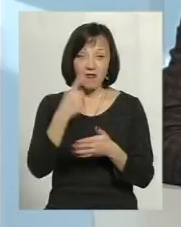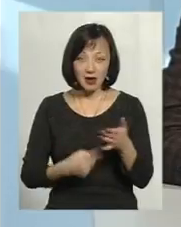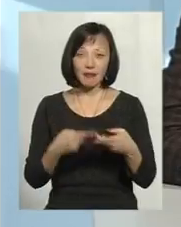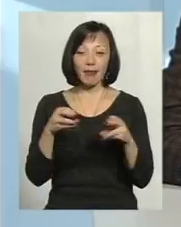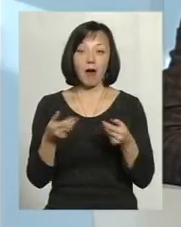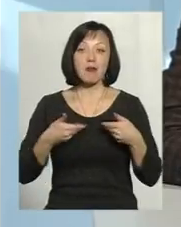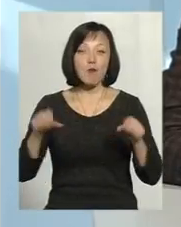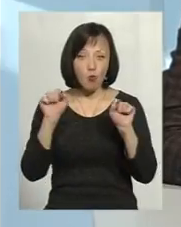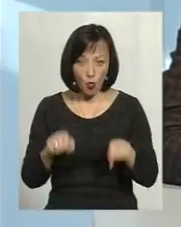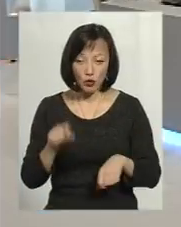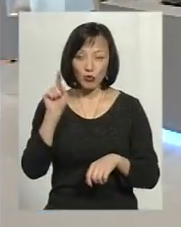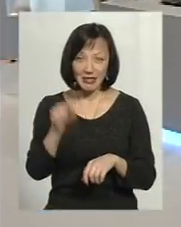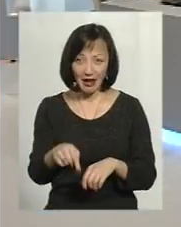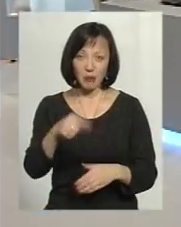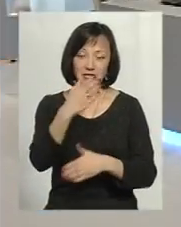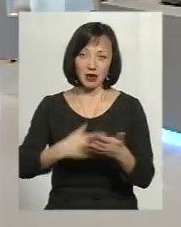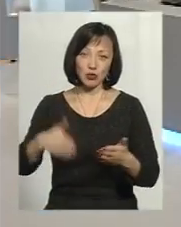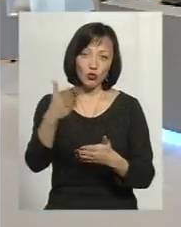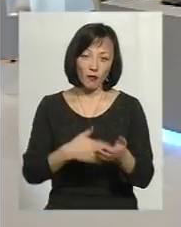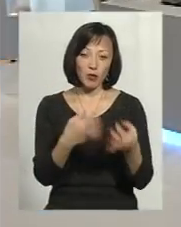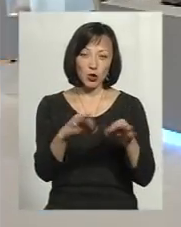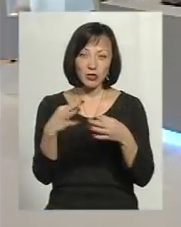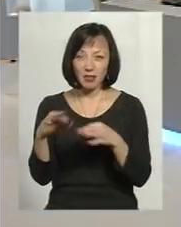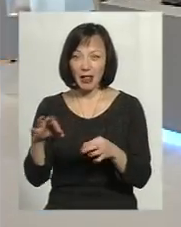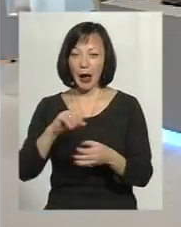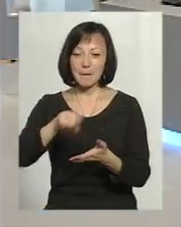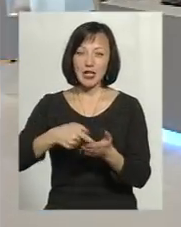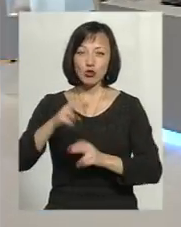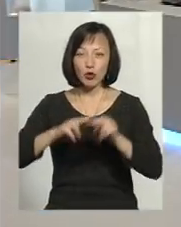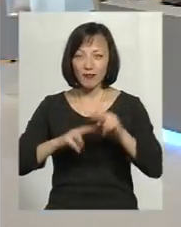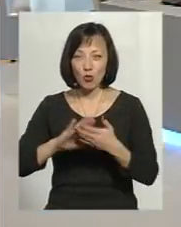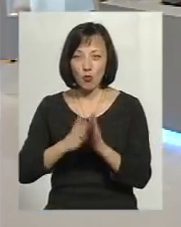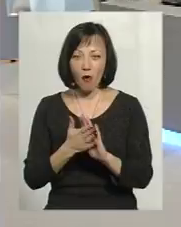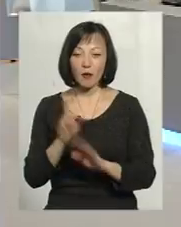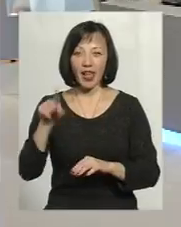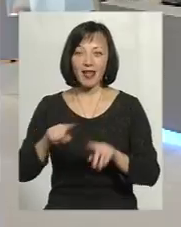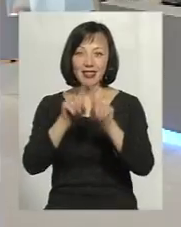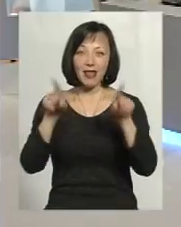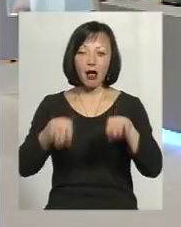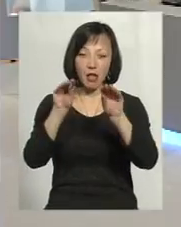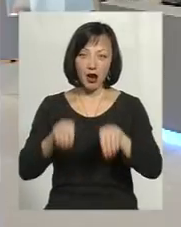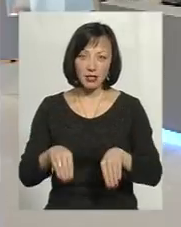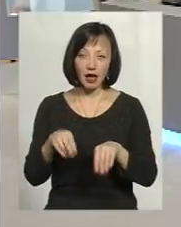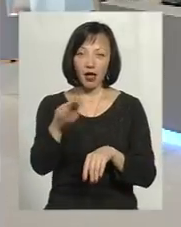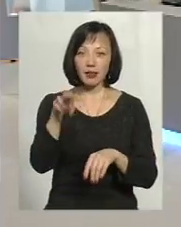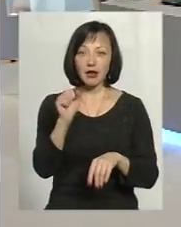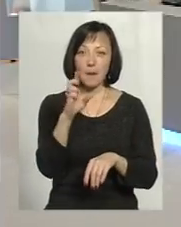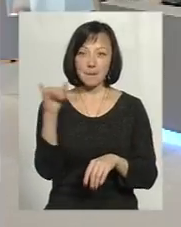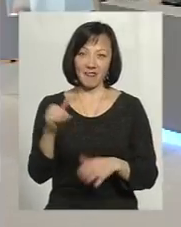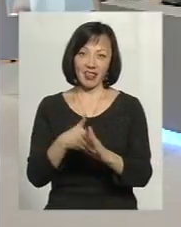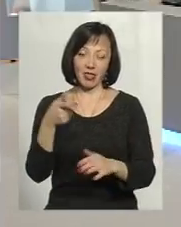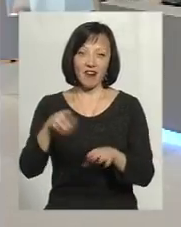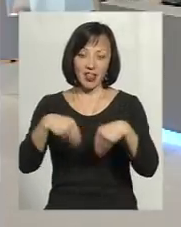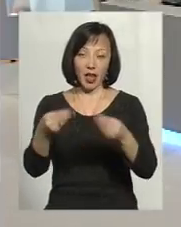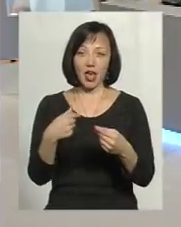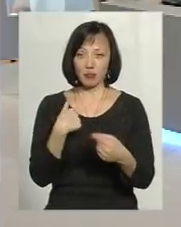ми скасовуємо і дозвола, і містобудівні, і подекуди по деклараціях, які ДАБІ видає, теж, власне, судимося. Але я не